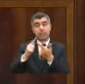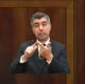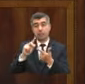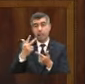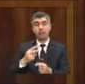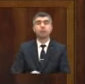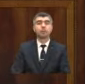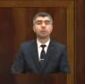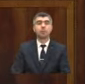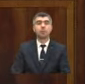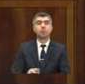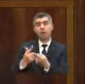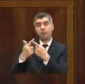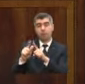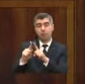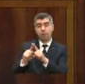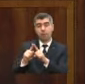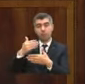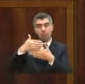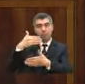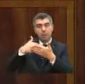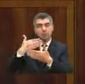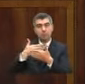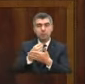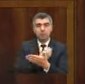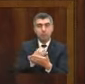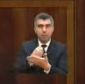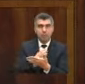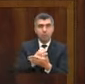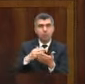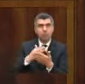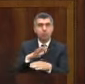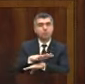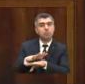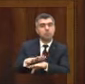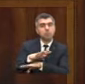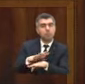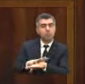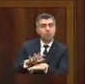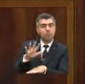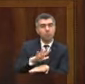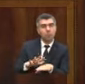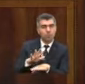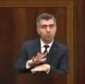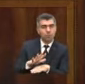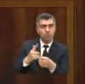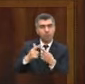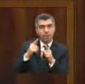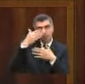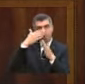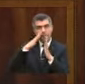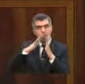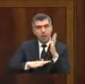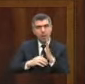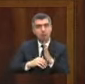تأهيل العرض الصحي من خلال تدعيم دعم البعد الجهوي عبر تنظيم العرض الصحي الوطني